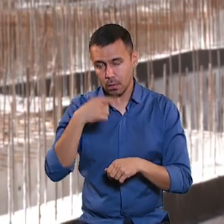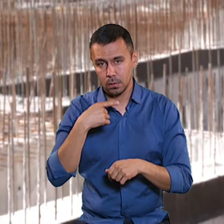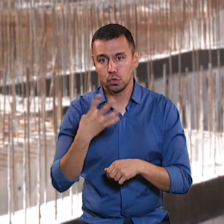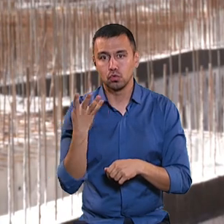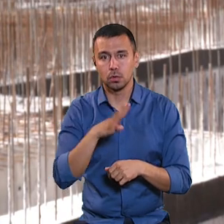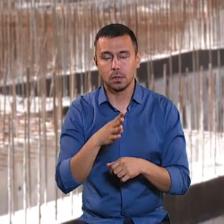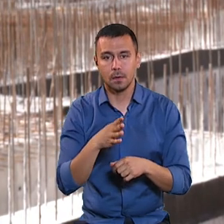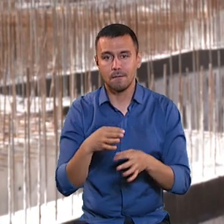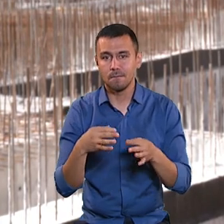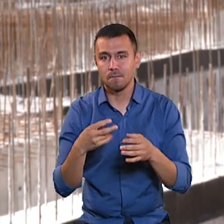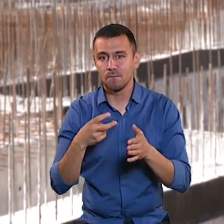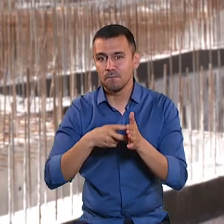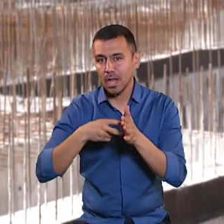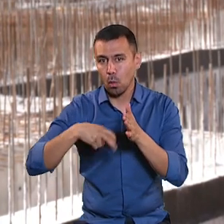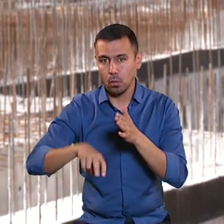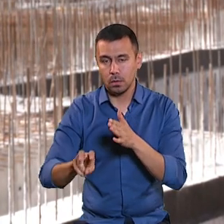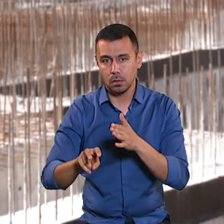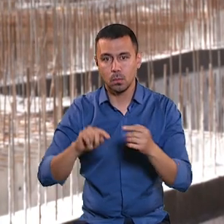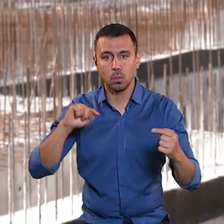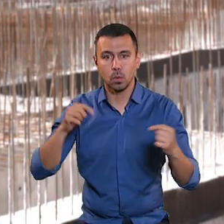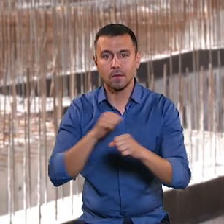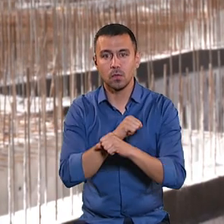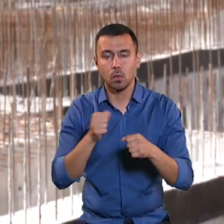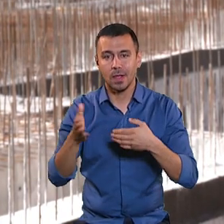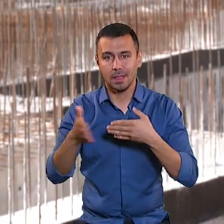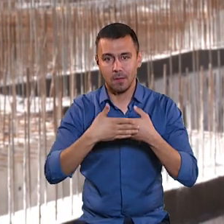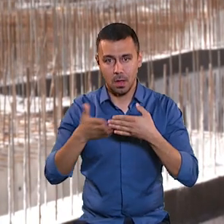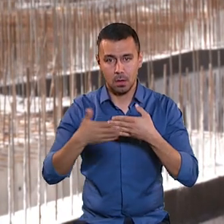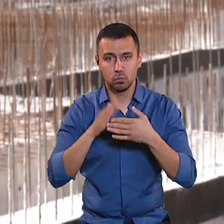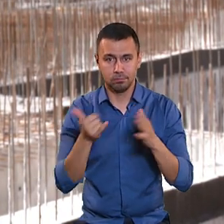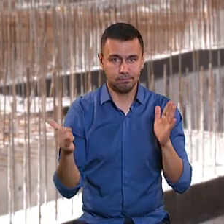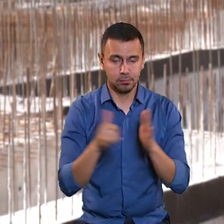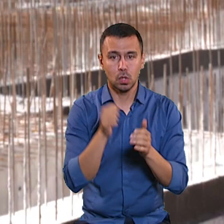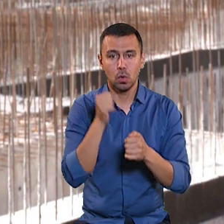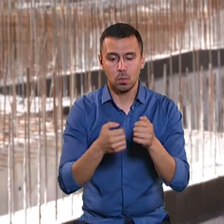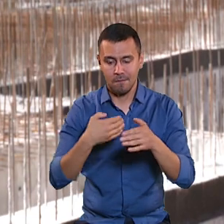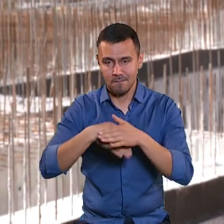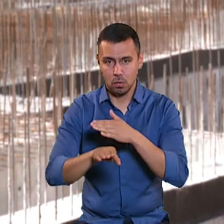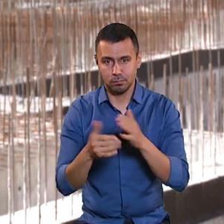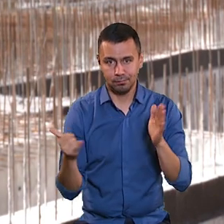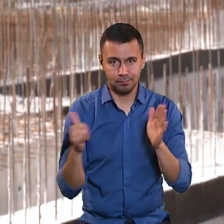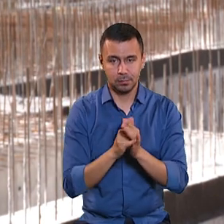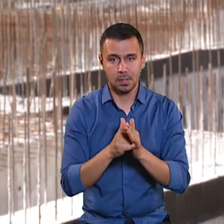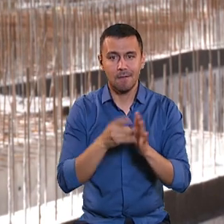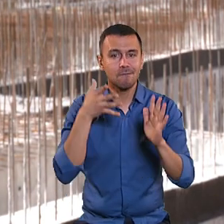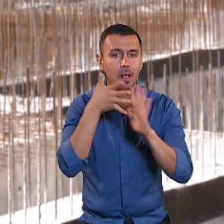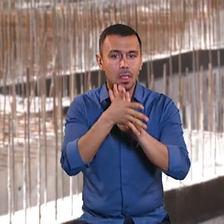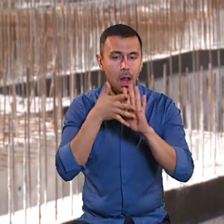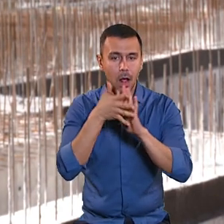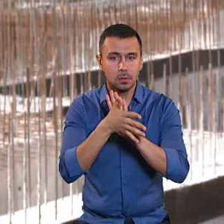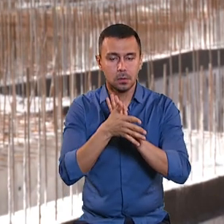виходи значить противибухові двері на кожному виході стоять значить вентиляція